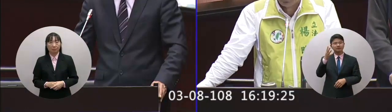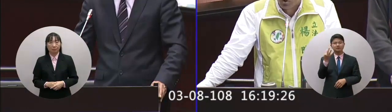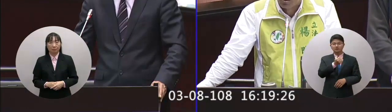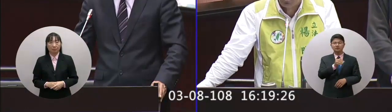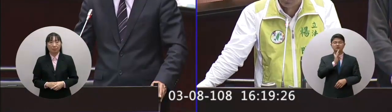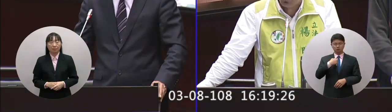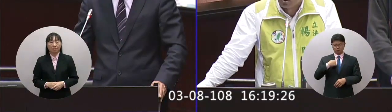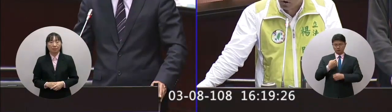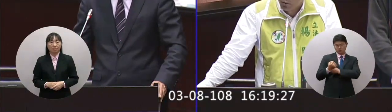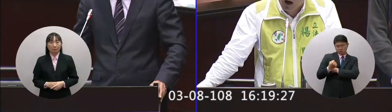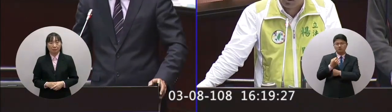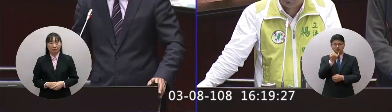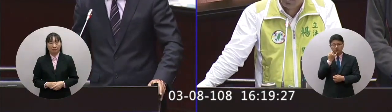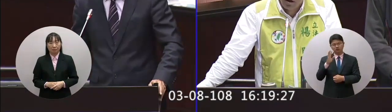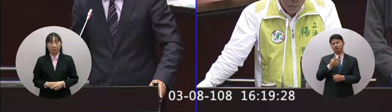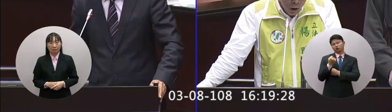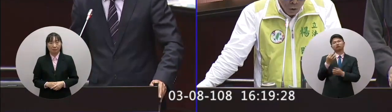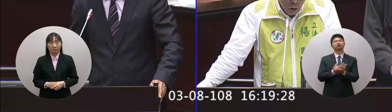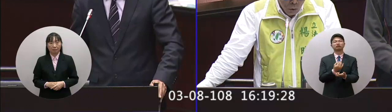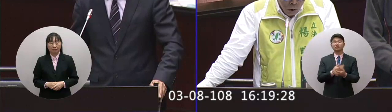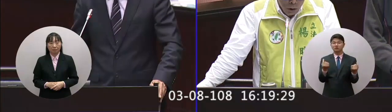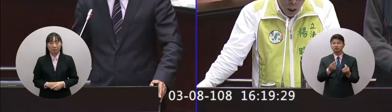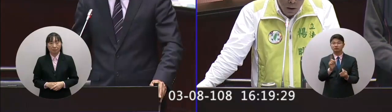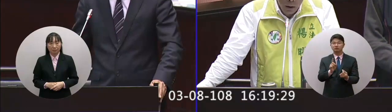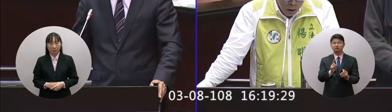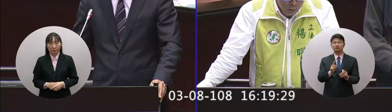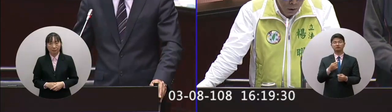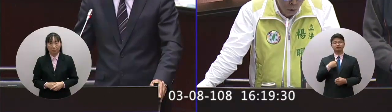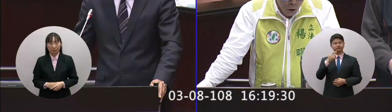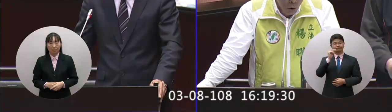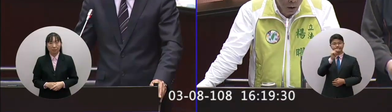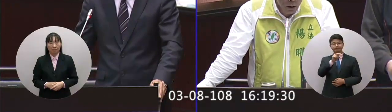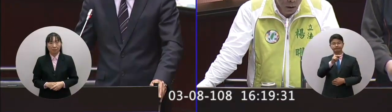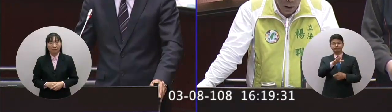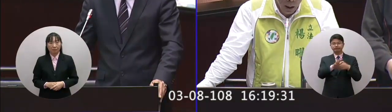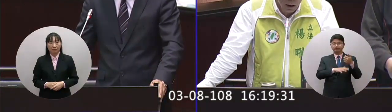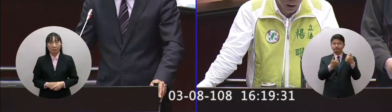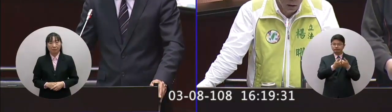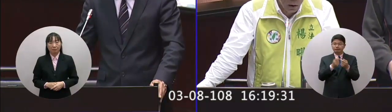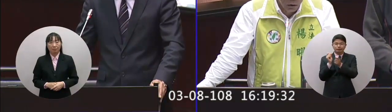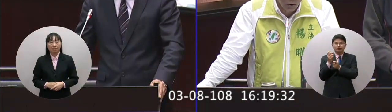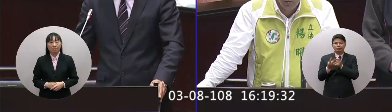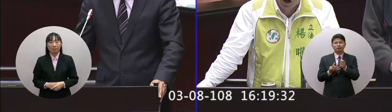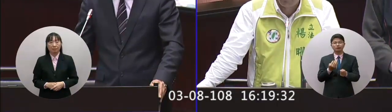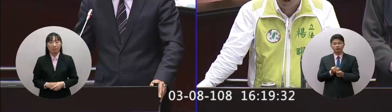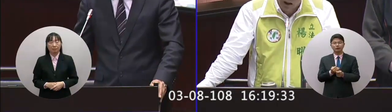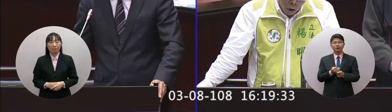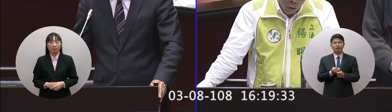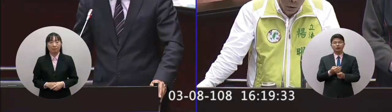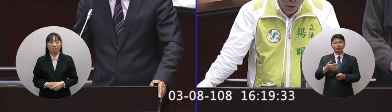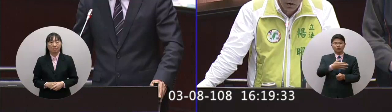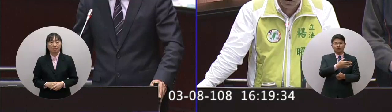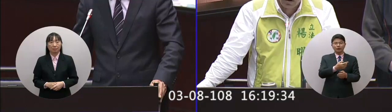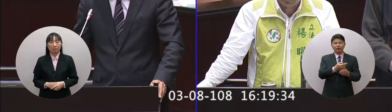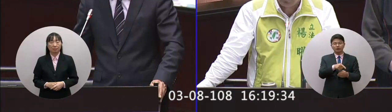是我们可以做，可是我们做得不好的。譬如说，我看农委会这几年的鱼苗放